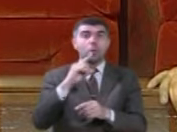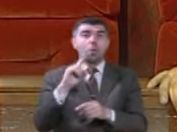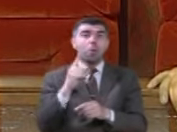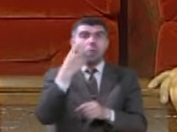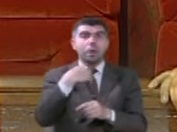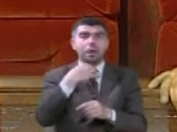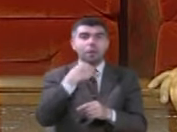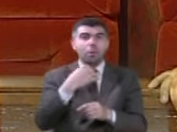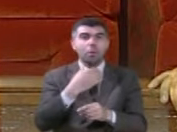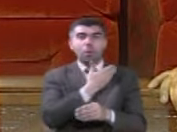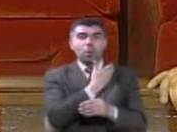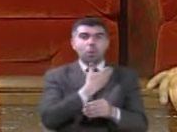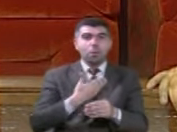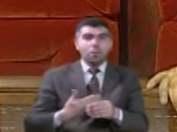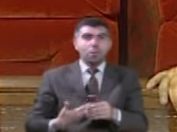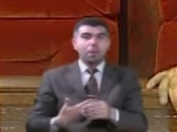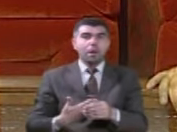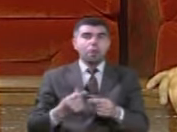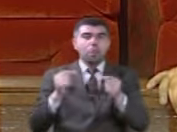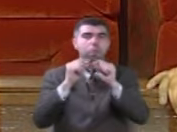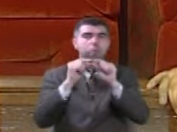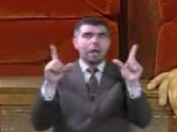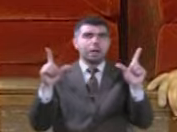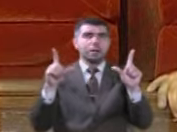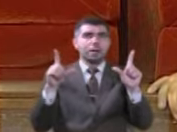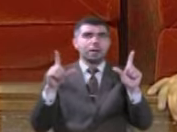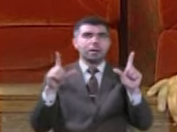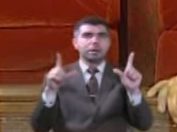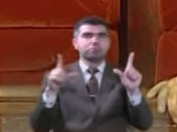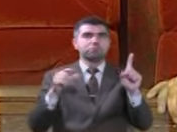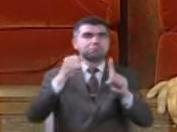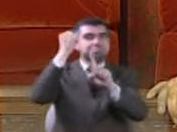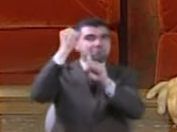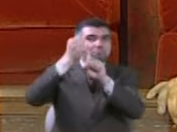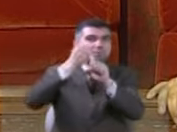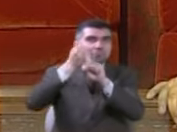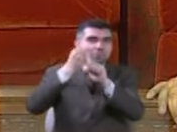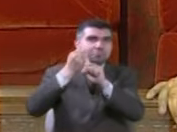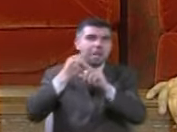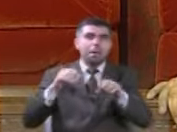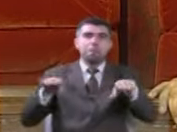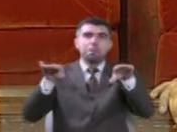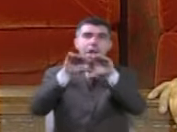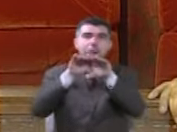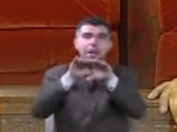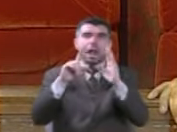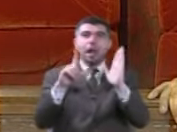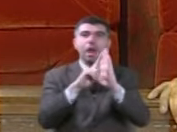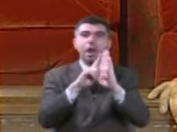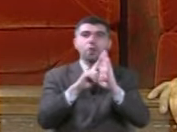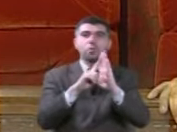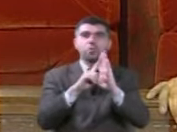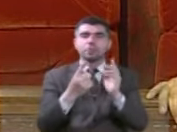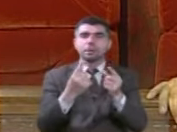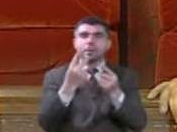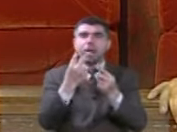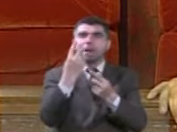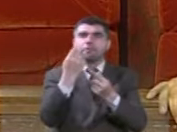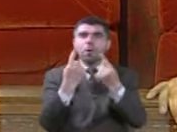أن هذه الحكومة منهجها يعني متناغم مع منطقة الدستور المبني على